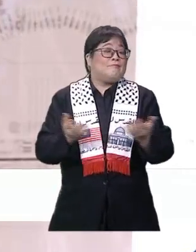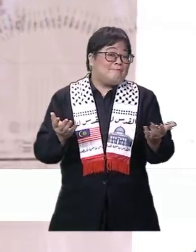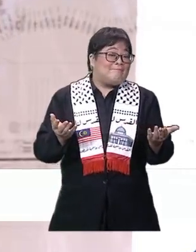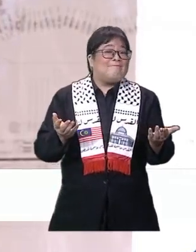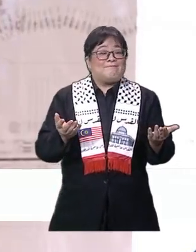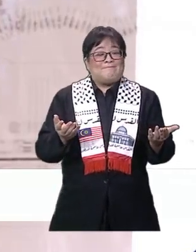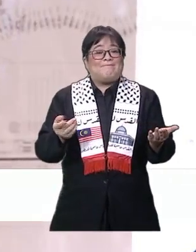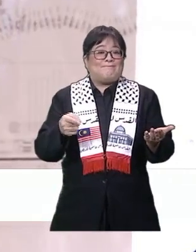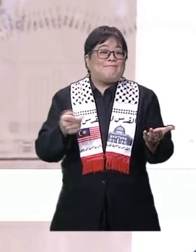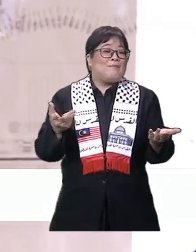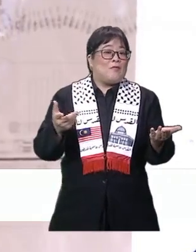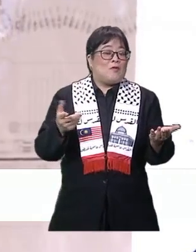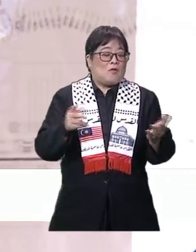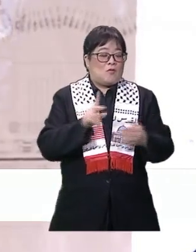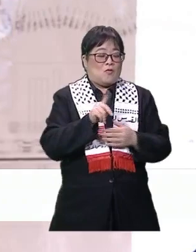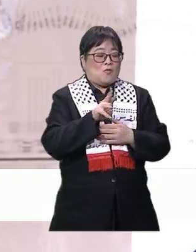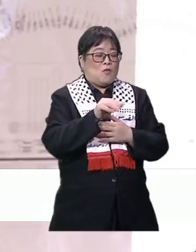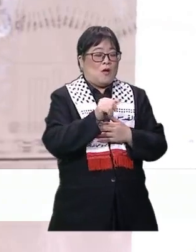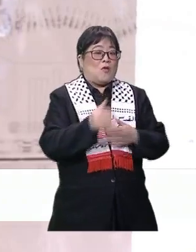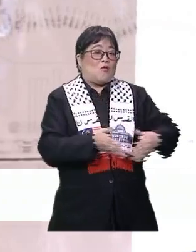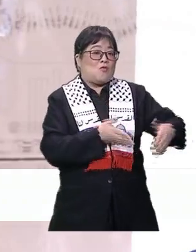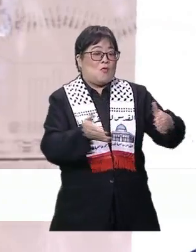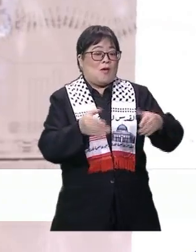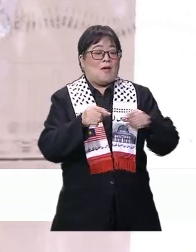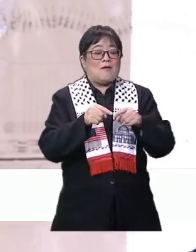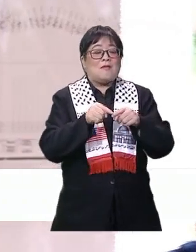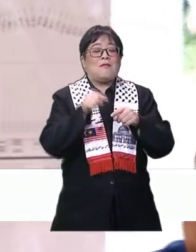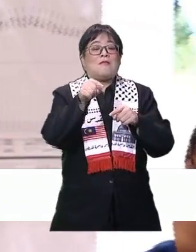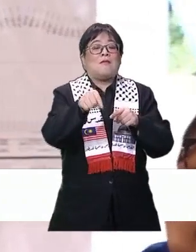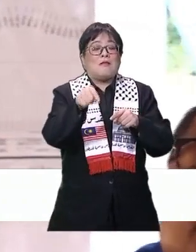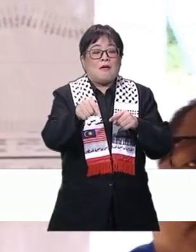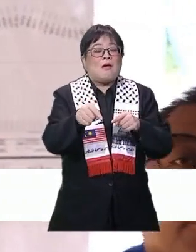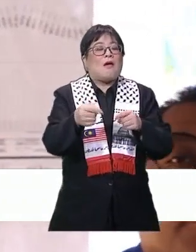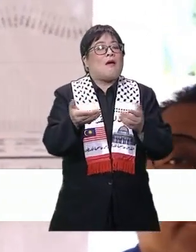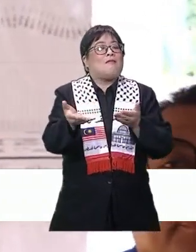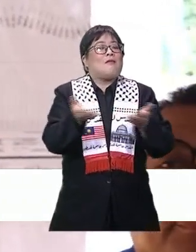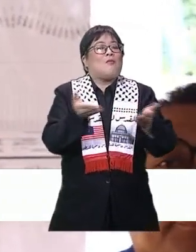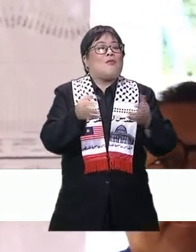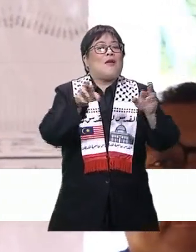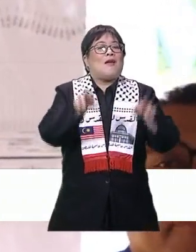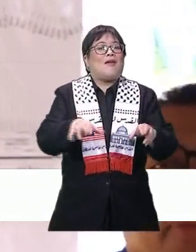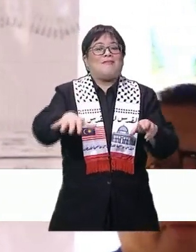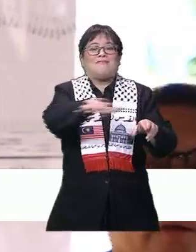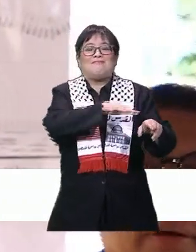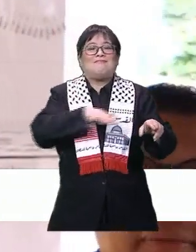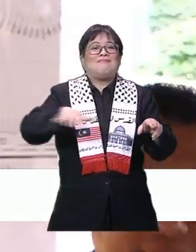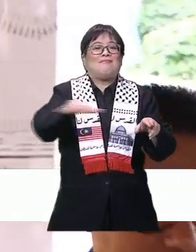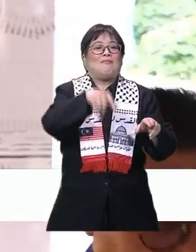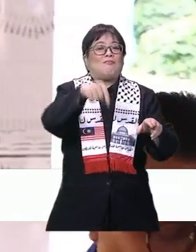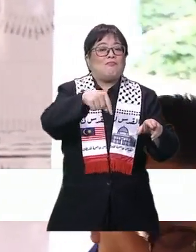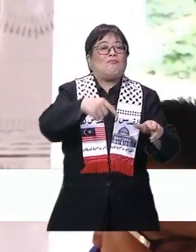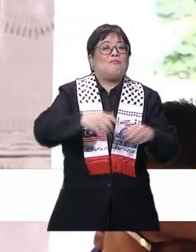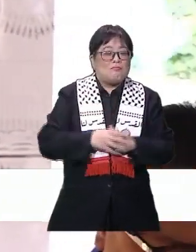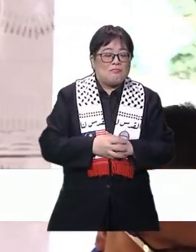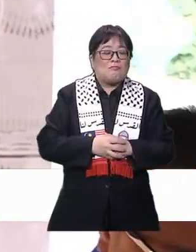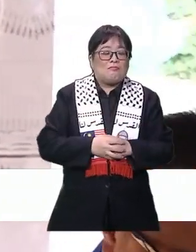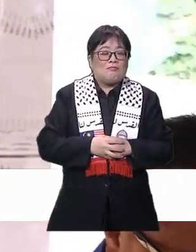Daripada Kuala Sungai ini ke atas untuk kemudahan rakyat di kawasan ini, dan